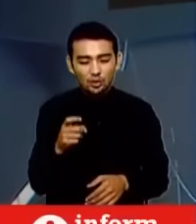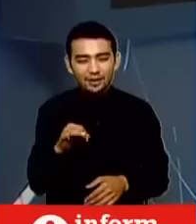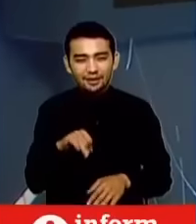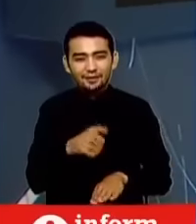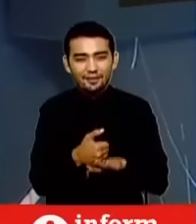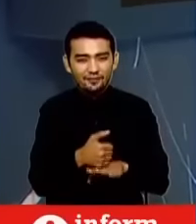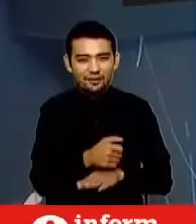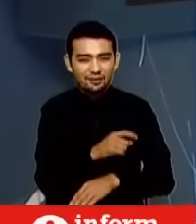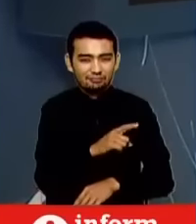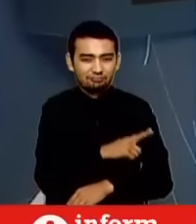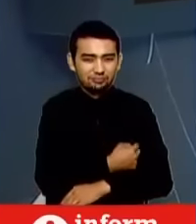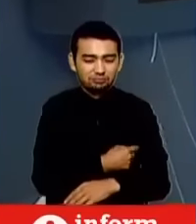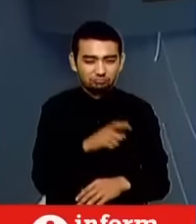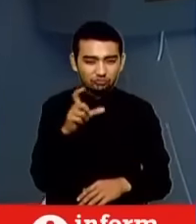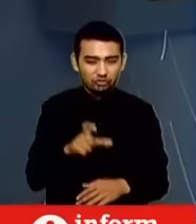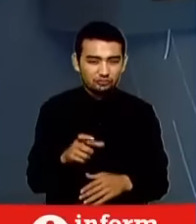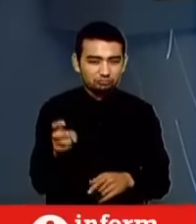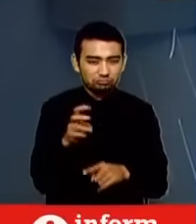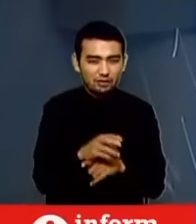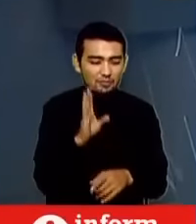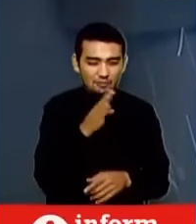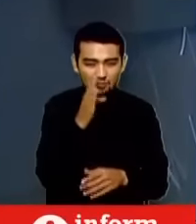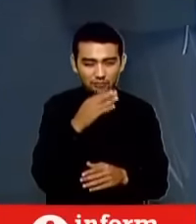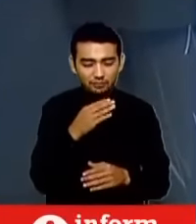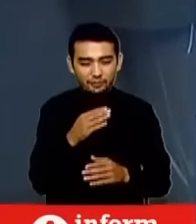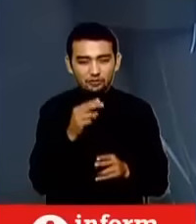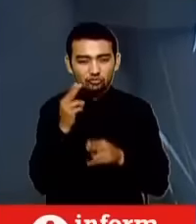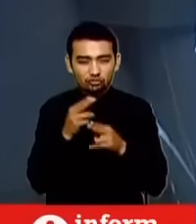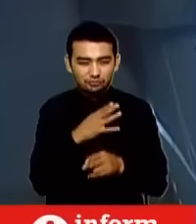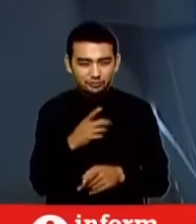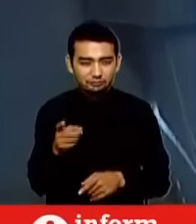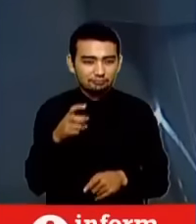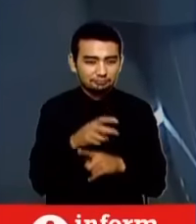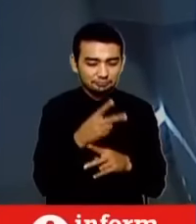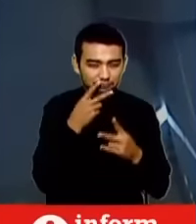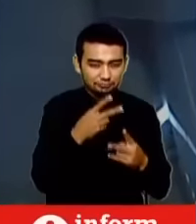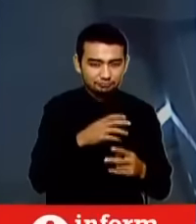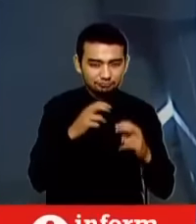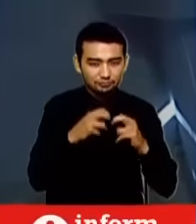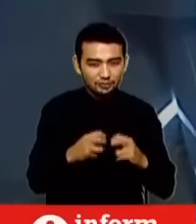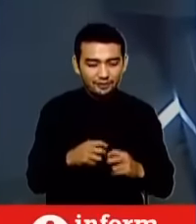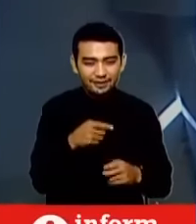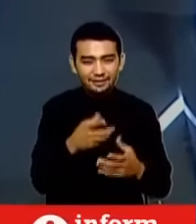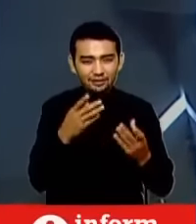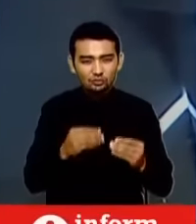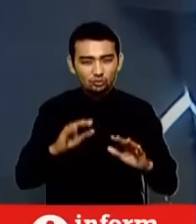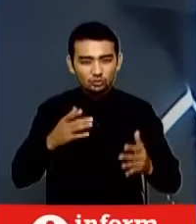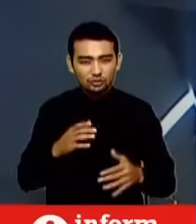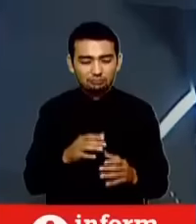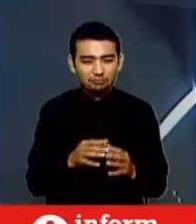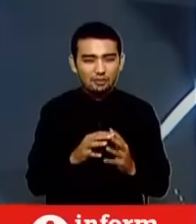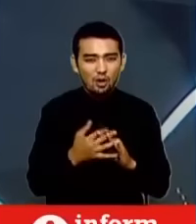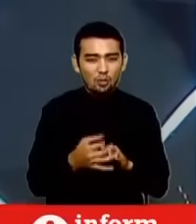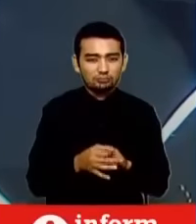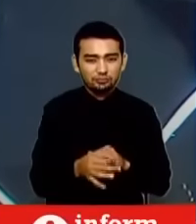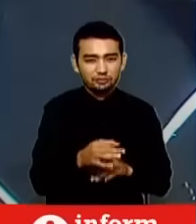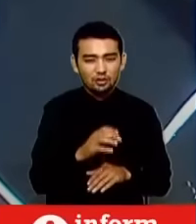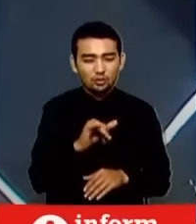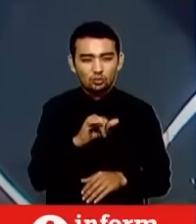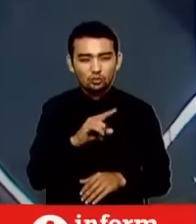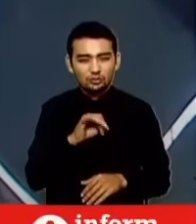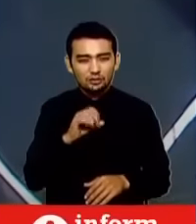реаниматолог страны приехали после обращения родителей пострадавшего ребенка. Напомню, инцидент произошел в селе Узункуоль во время празднования Дня